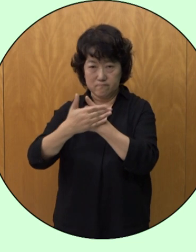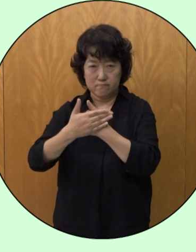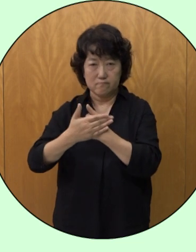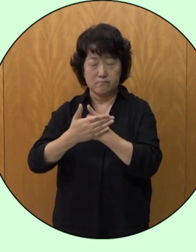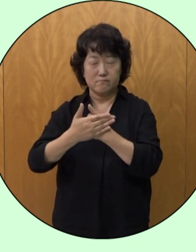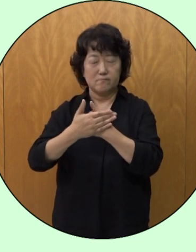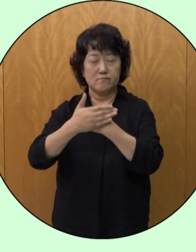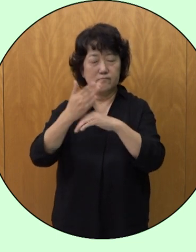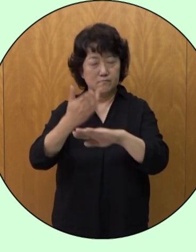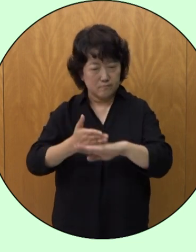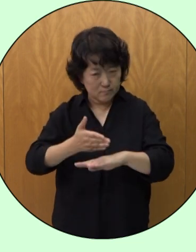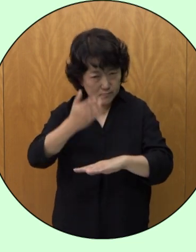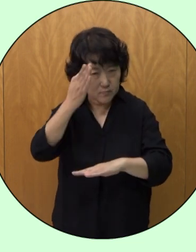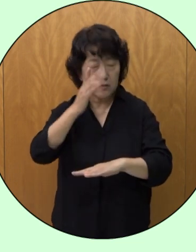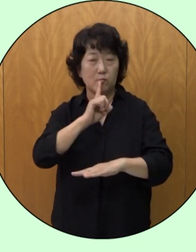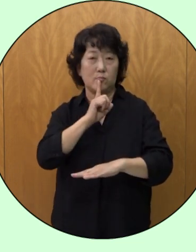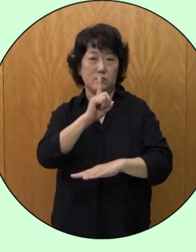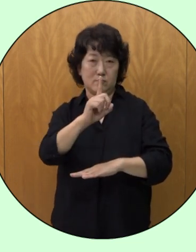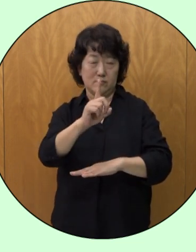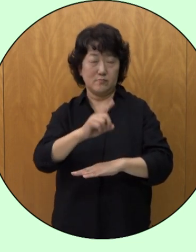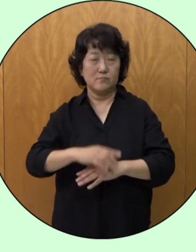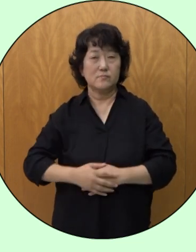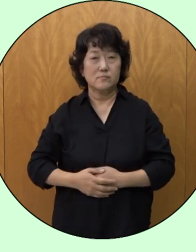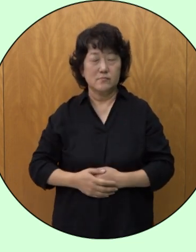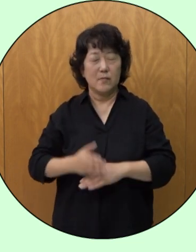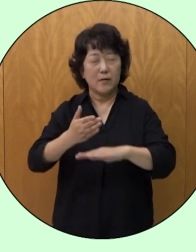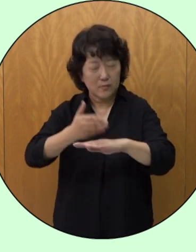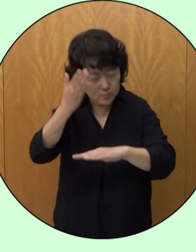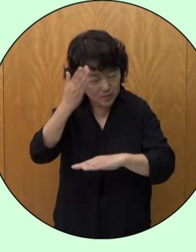て厚く御礼を申し上げます。ありがとうございました。